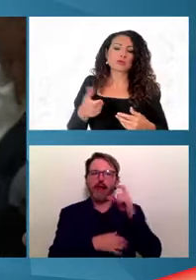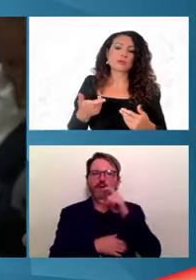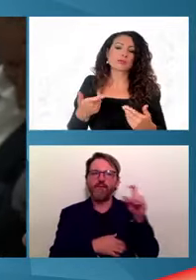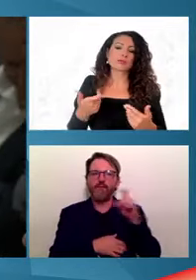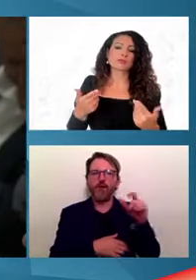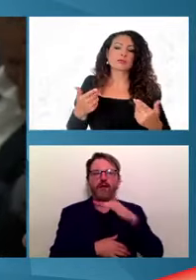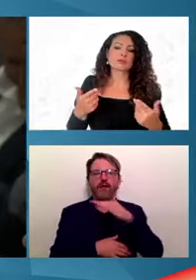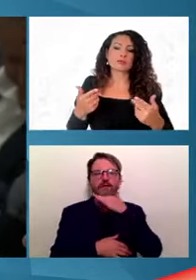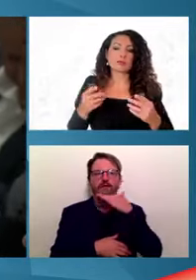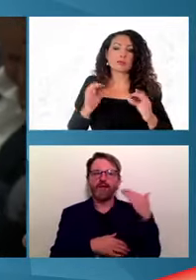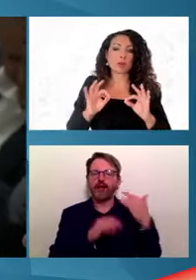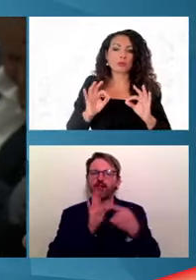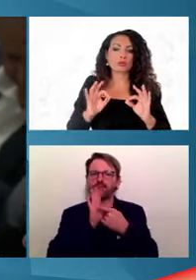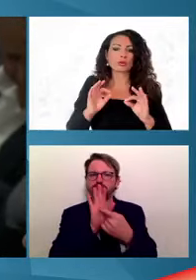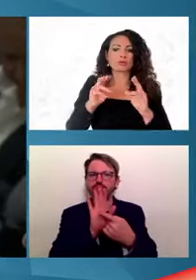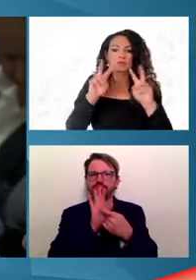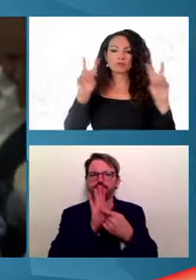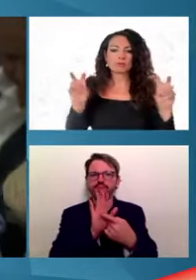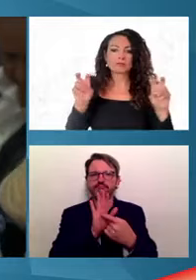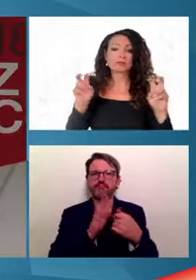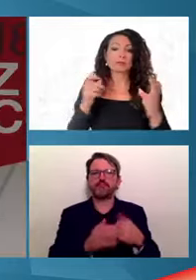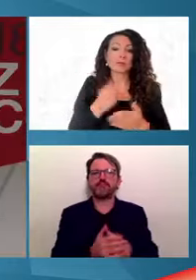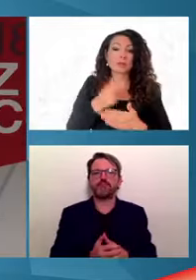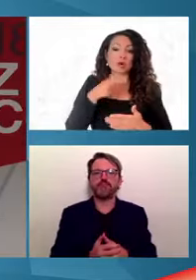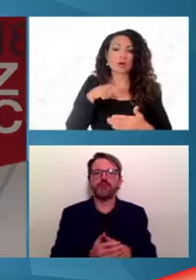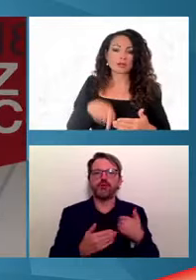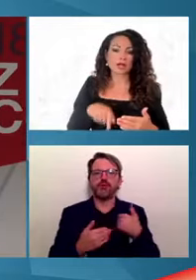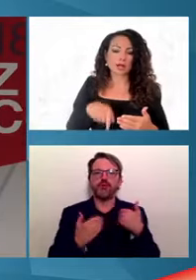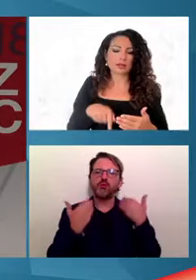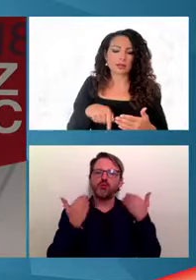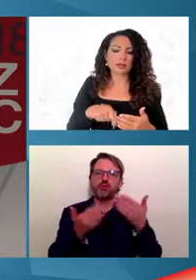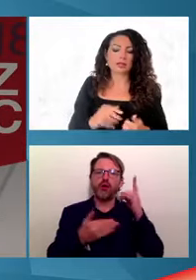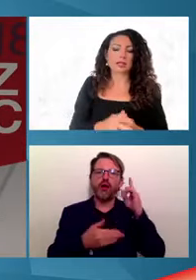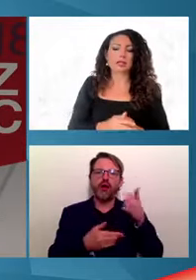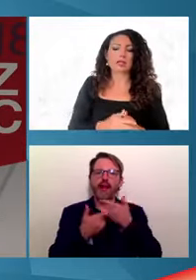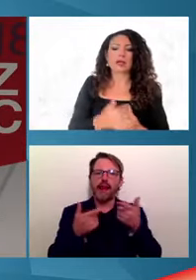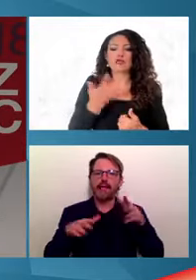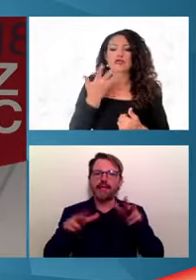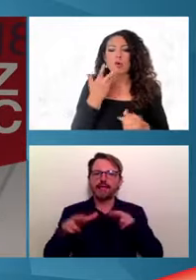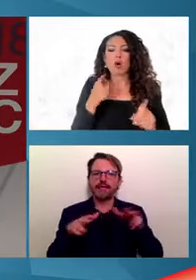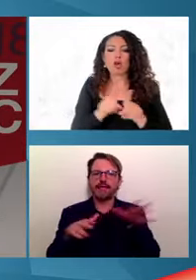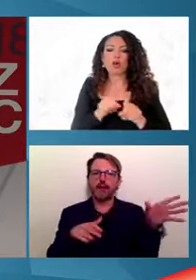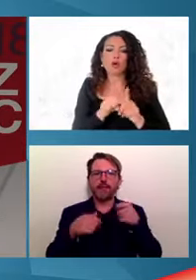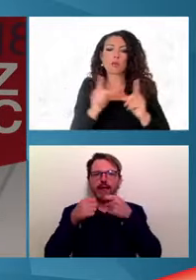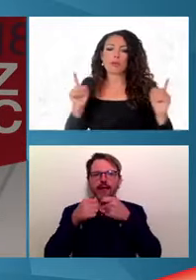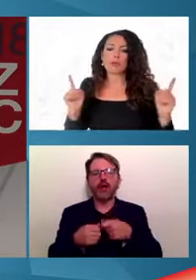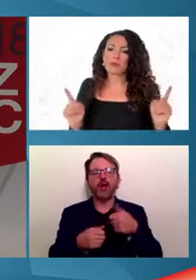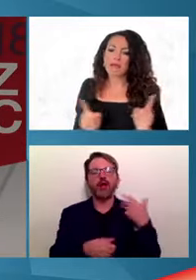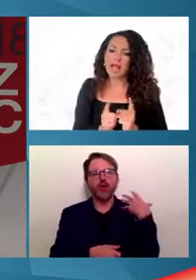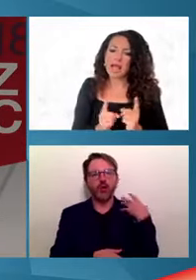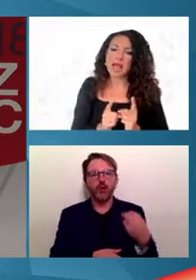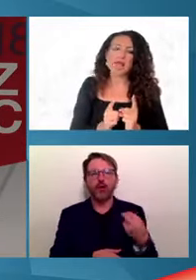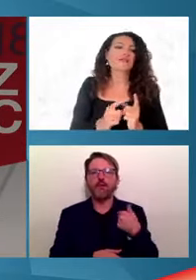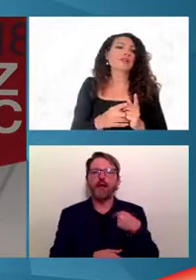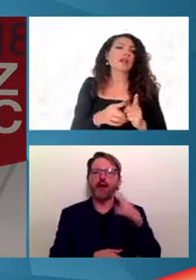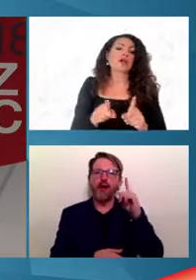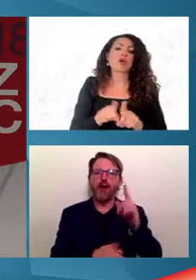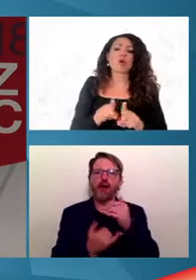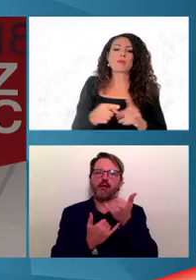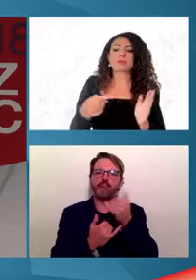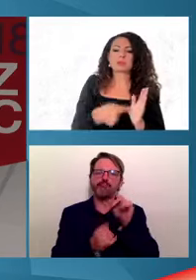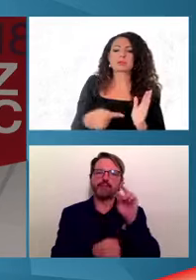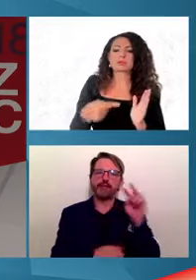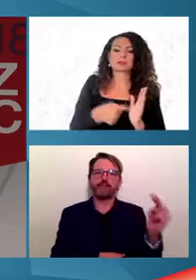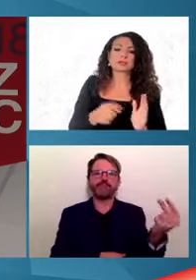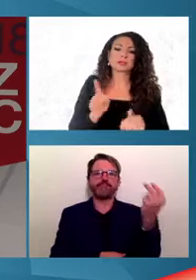präsentiert wurde. Und so werden die Mitglieder der Landesregierung heute zwar noch einmal Resümee ziehen,